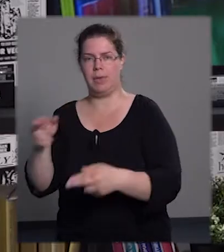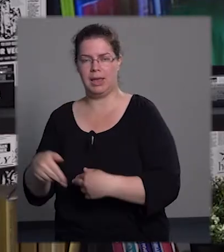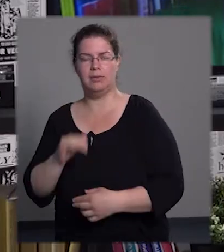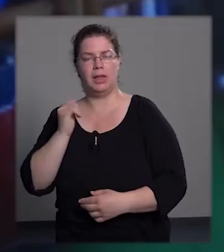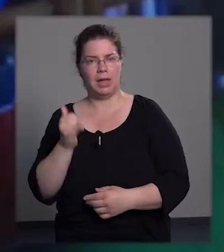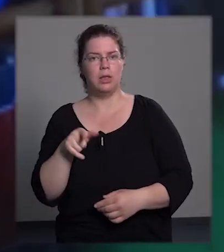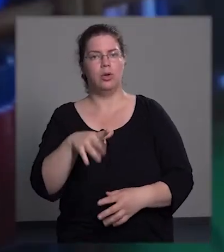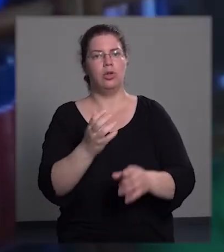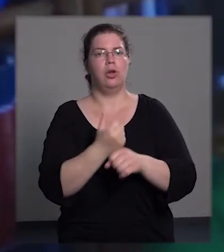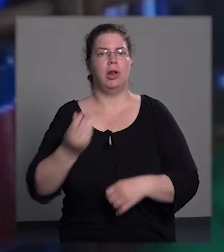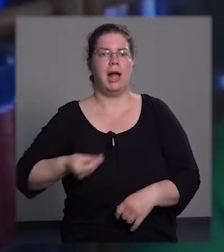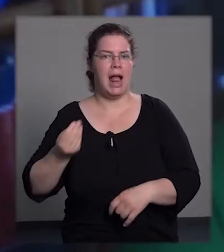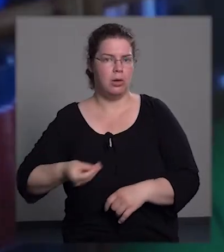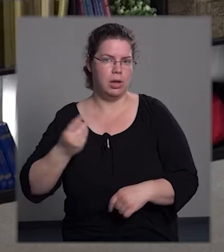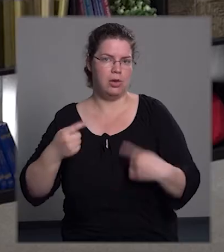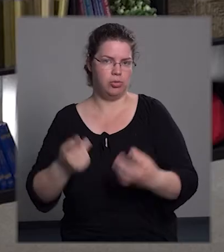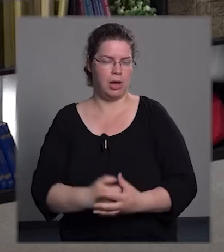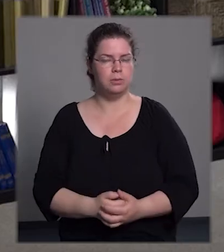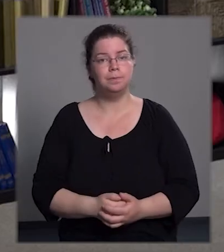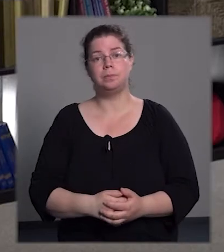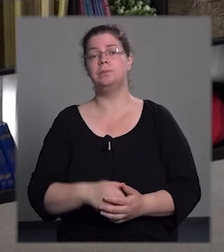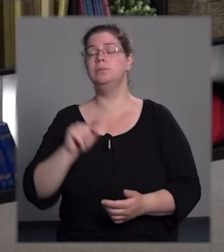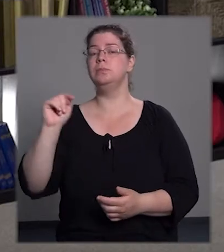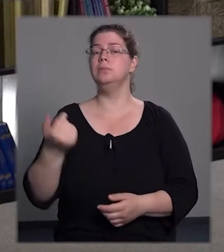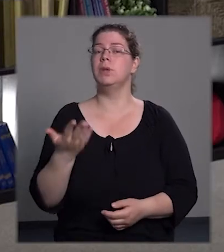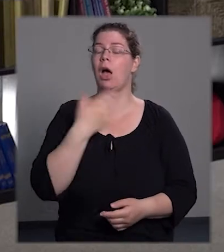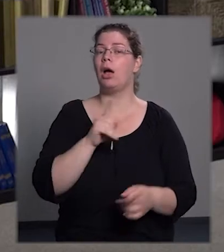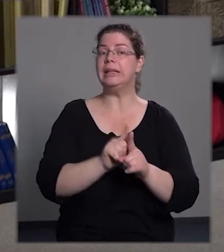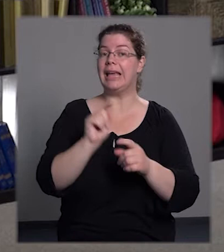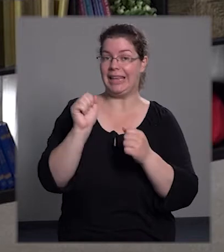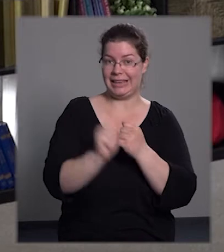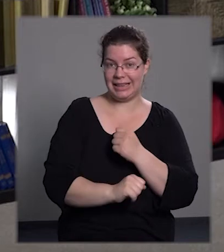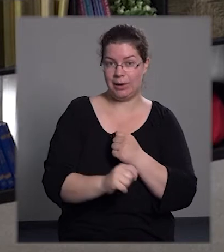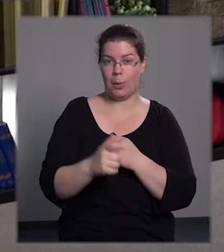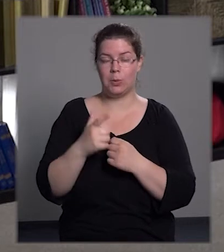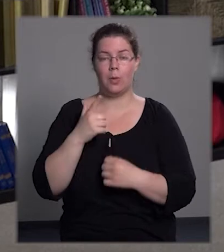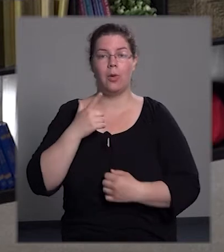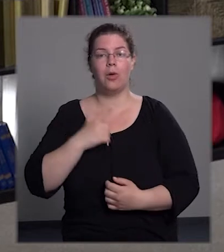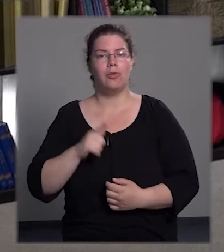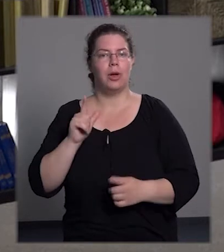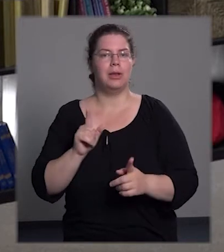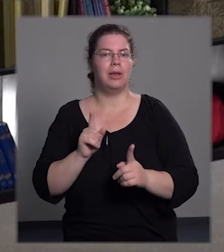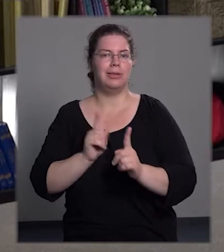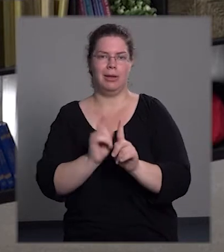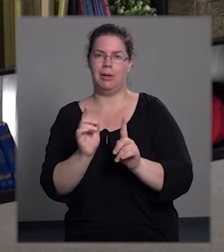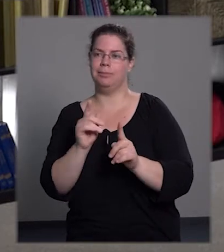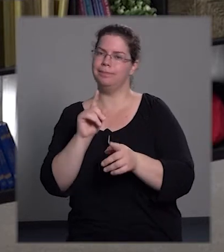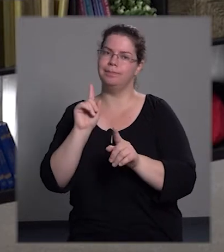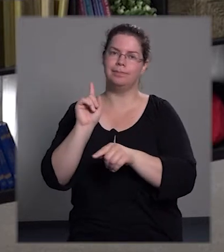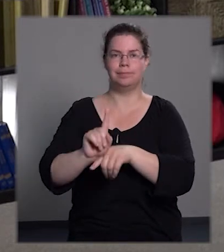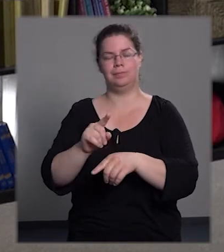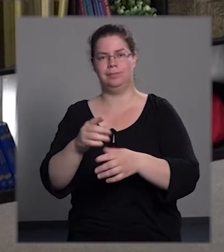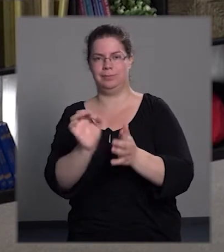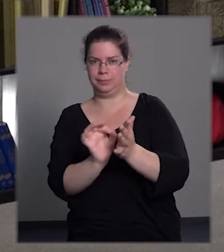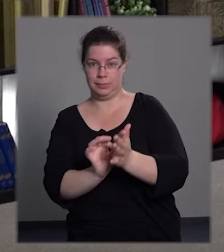hogy tartsanak előadást nekünk. Egyébként, hogyha ugye ilyen szigorú volt ezekben a meghagyásokban, mit lehet tudni, hogy ő